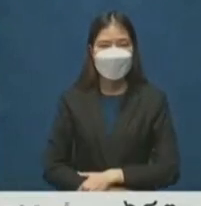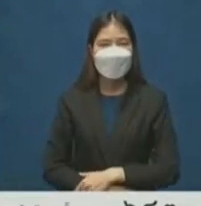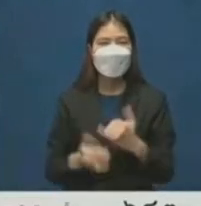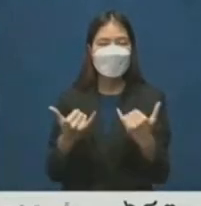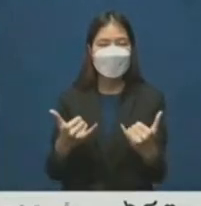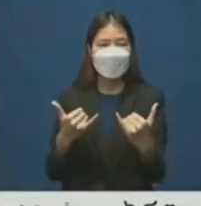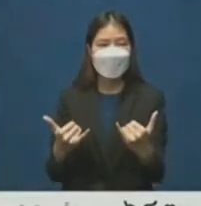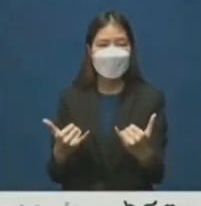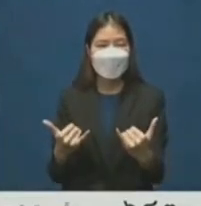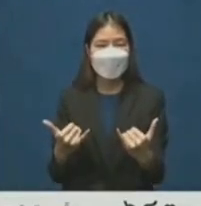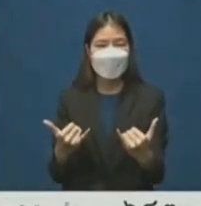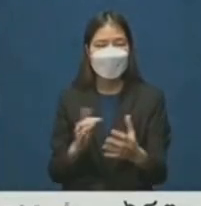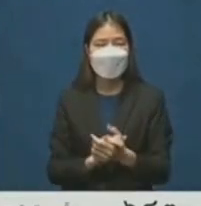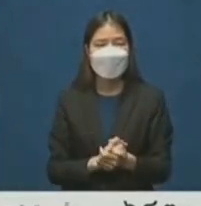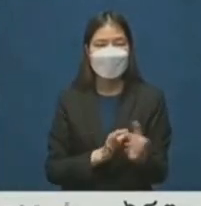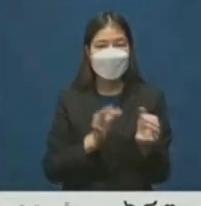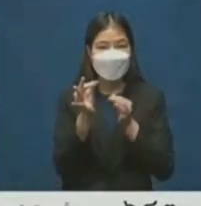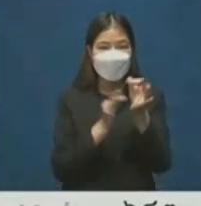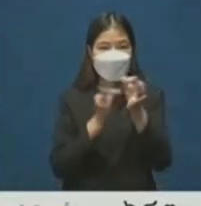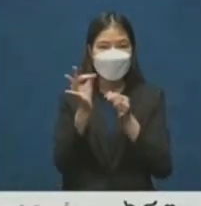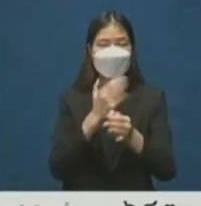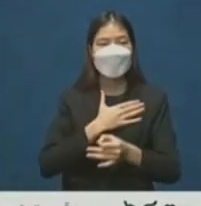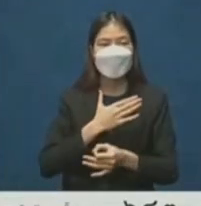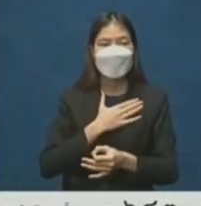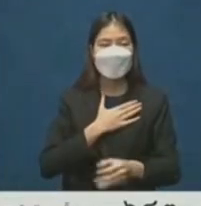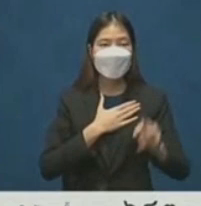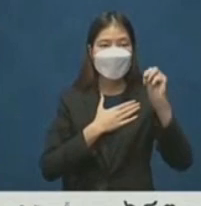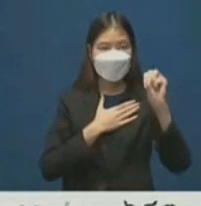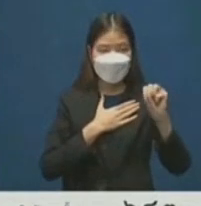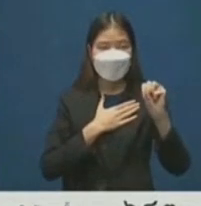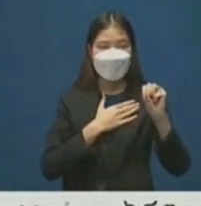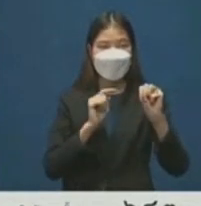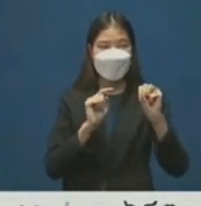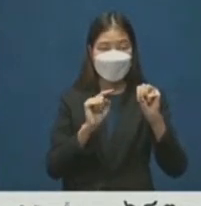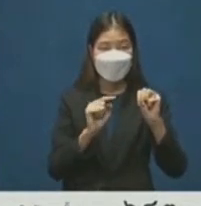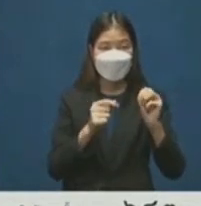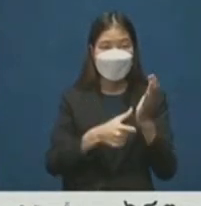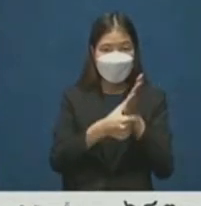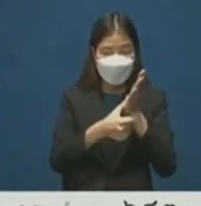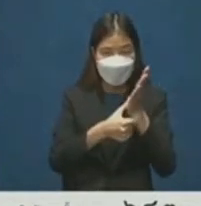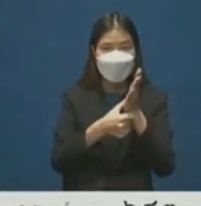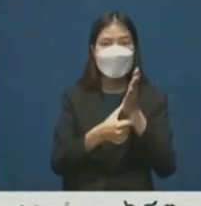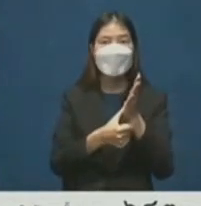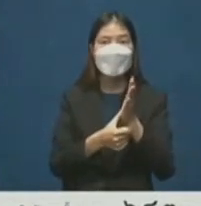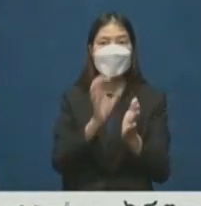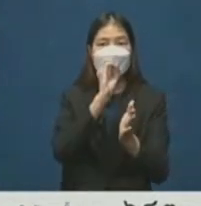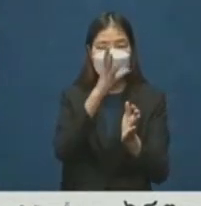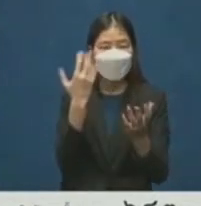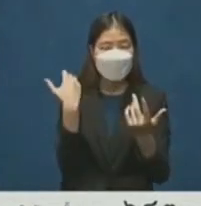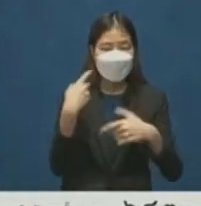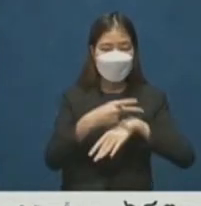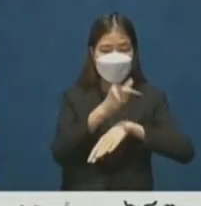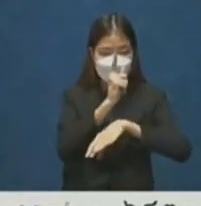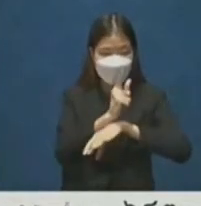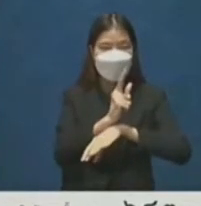วันนี้ผมไม่ได้สงวนคำแปลยติไว้ก็ขอพูดในฐานะที่มาตรานี้มีการแก้ไขอยากกราบเรียน